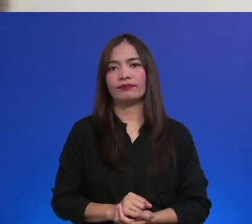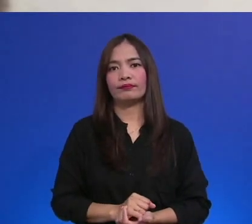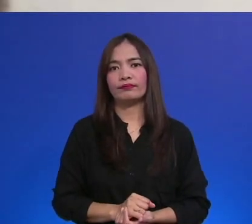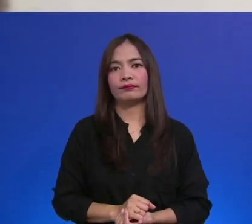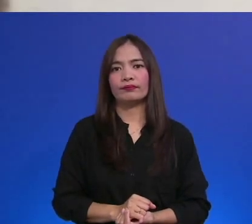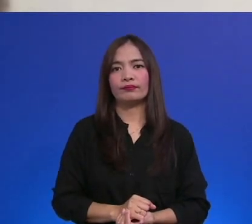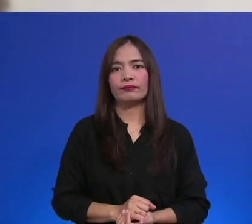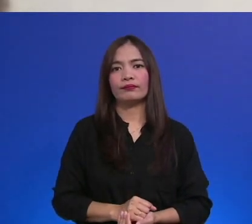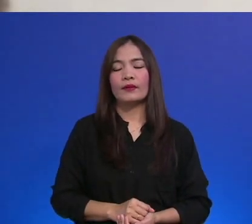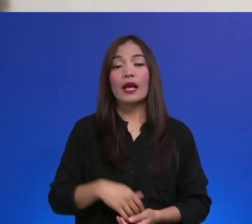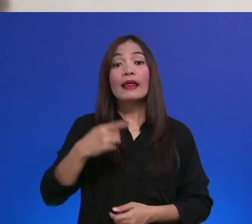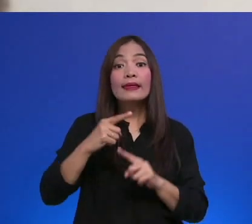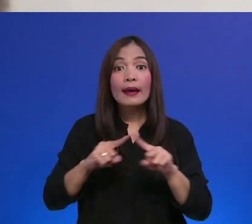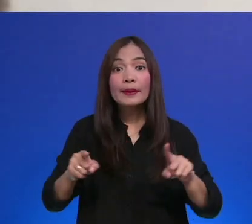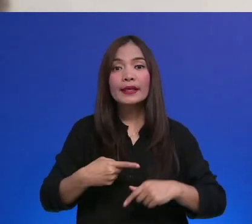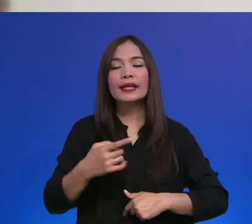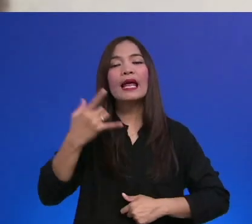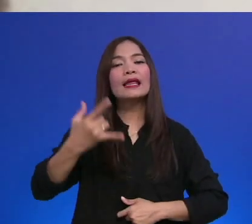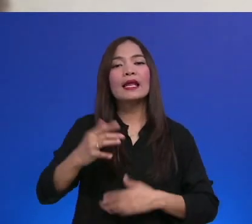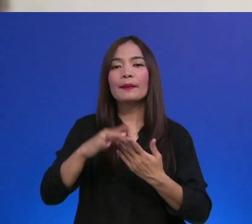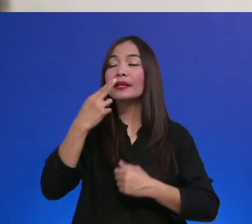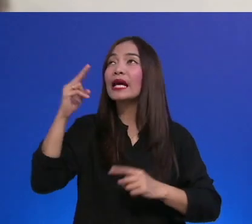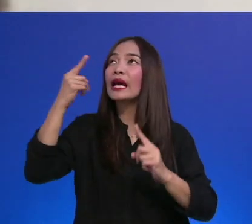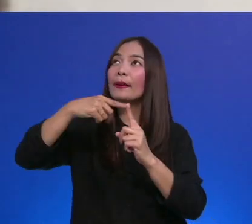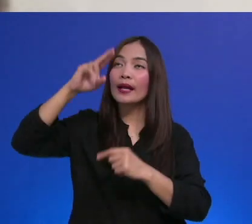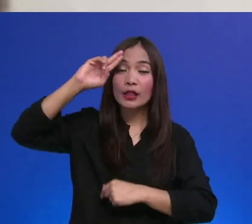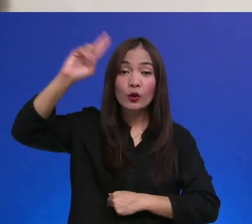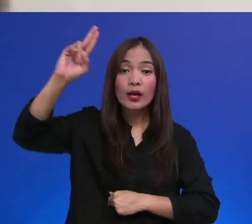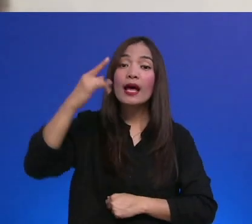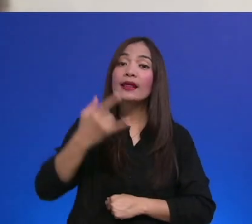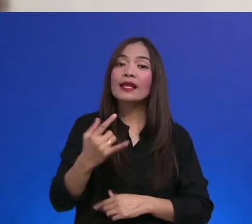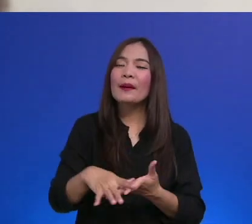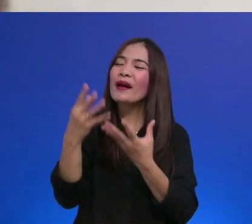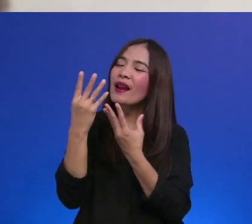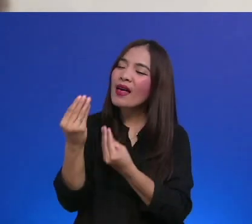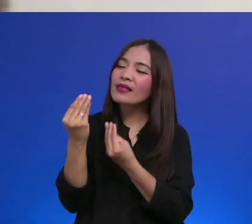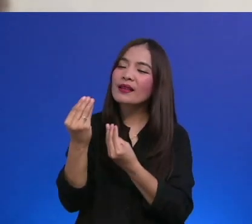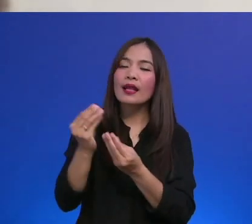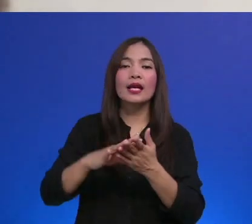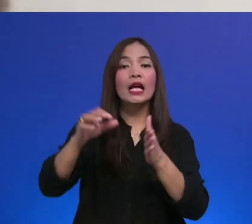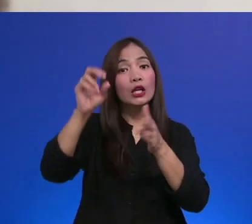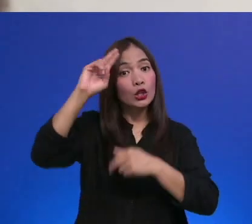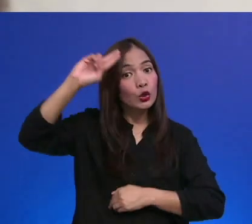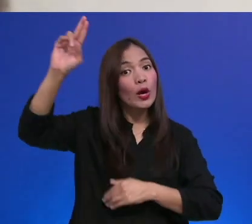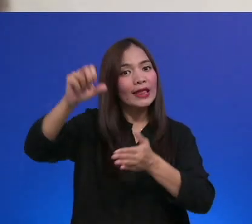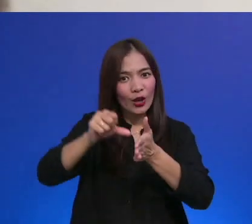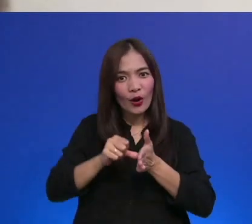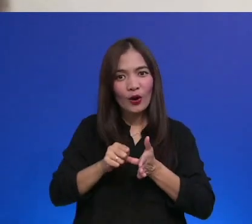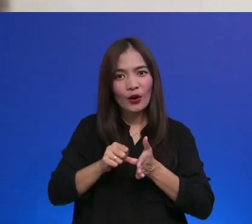kita tetap percaya kepada Tuhan kita tetap menantikan Pertolongan tuhan